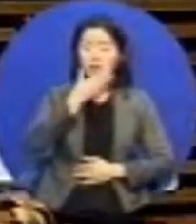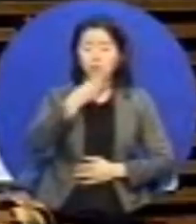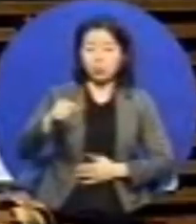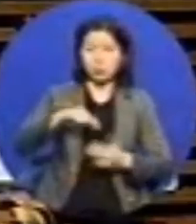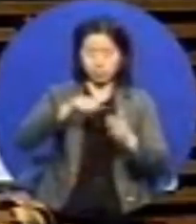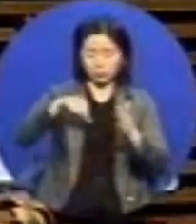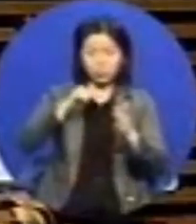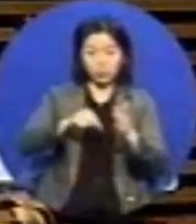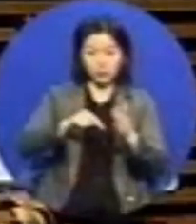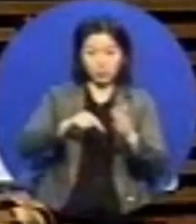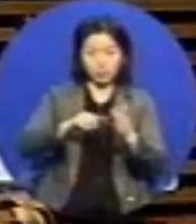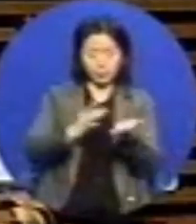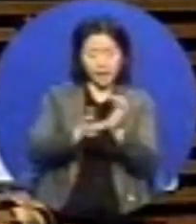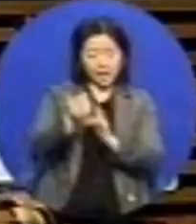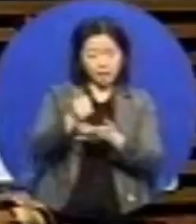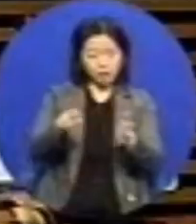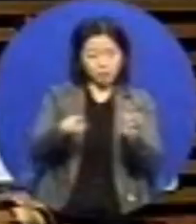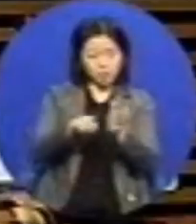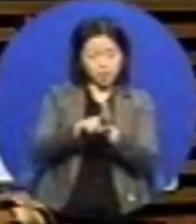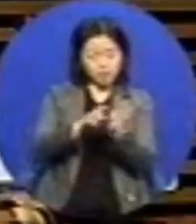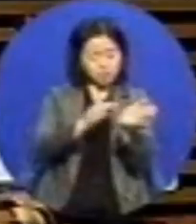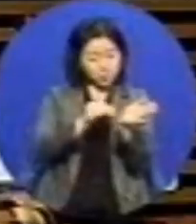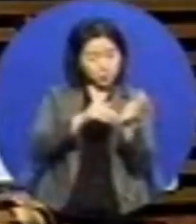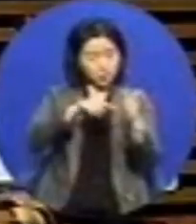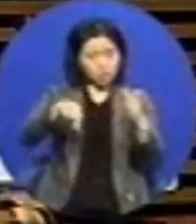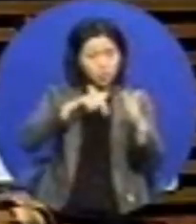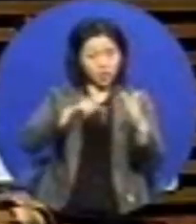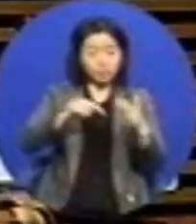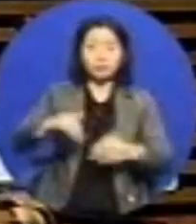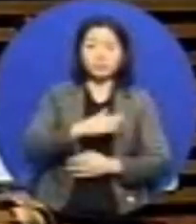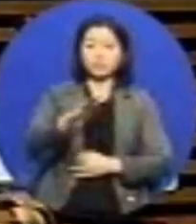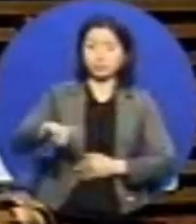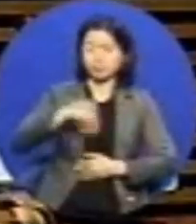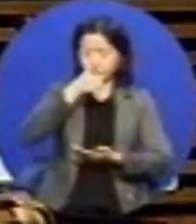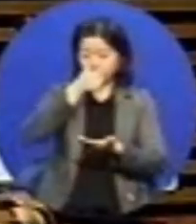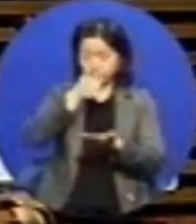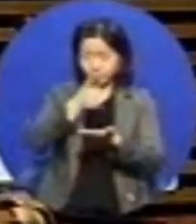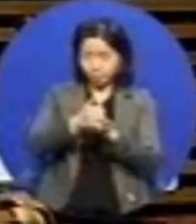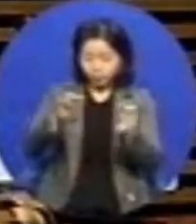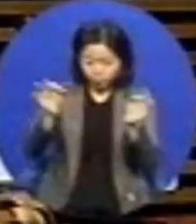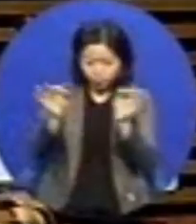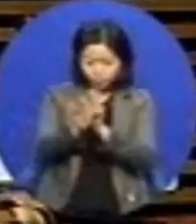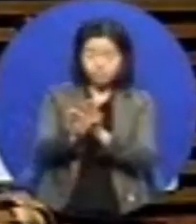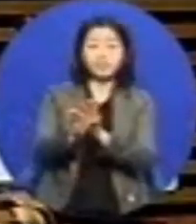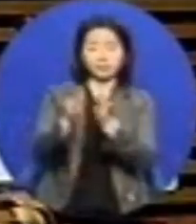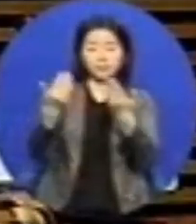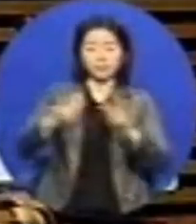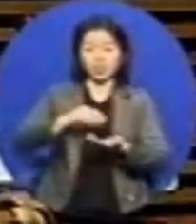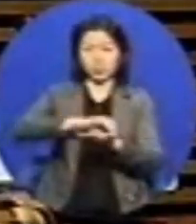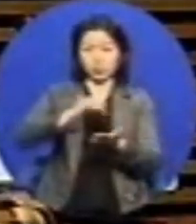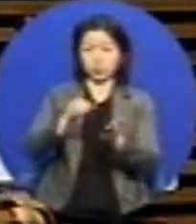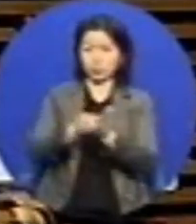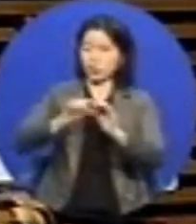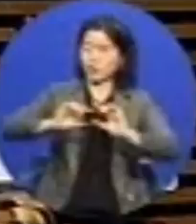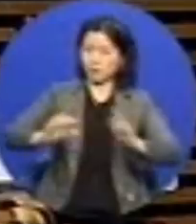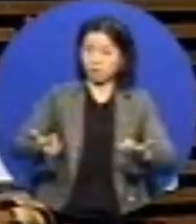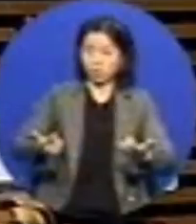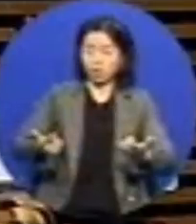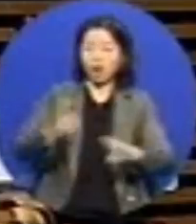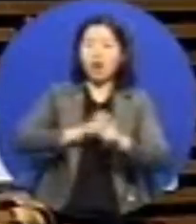믿는 이 믿음의 비밀 속에는 우리의 죄가 사함을 받는 정도만 아니고 더 놀라운